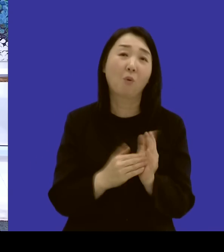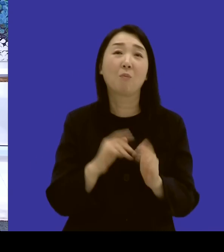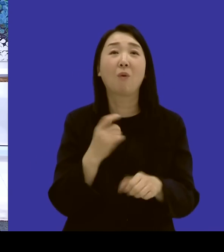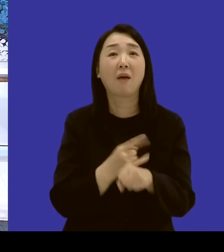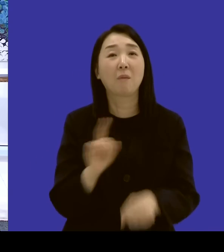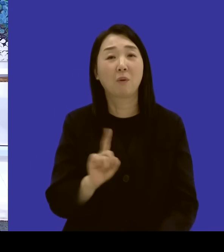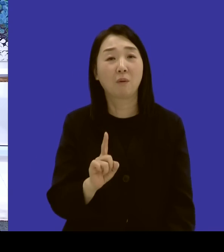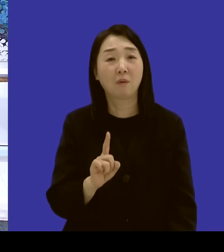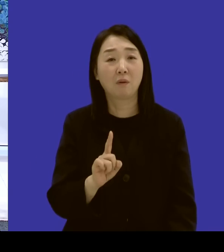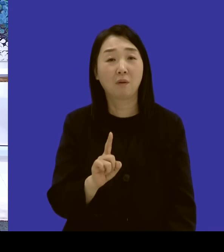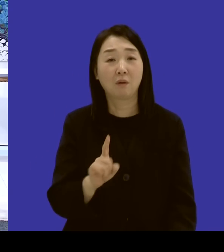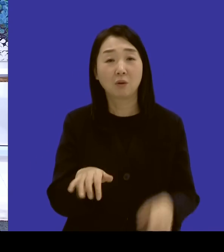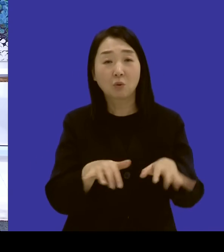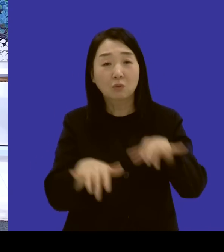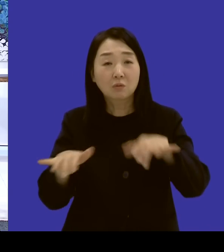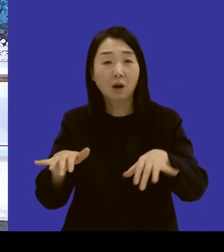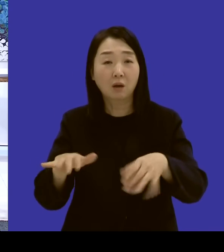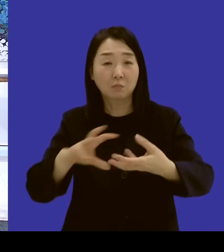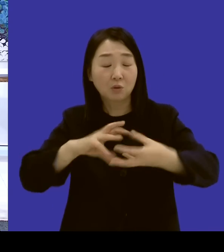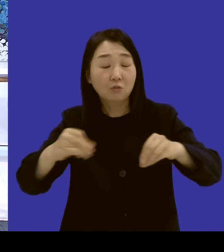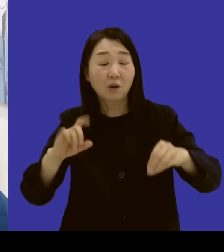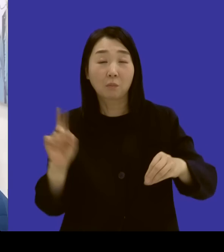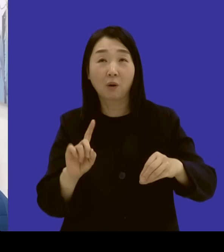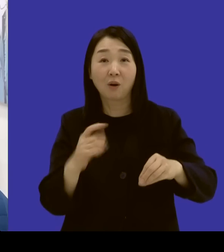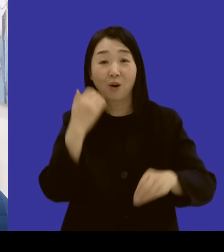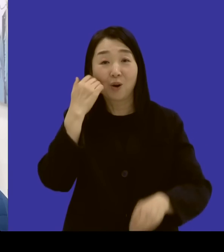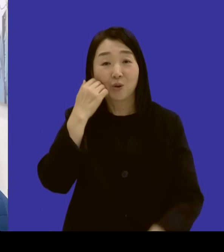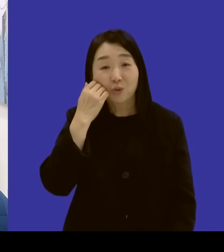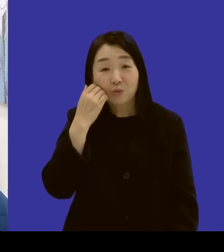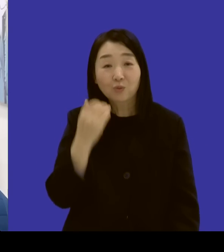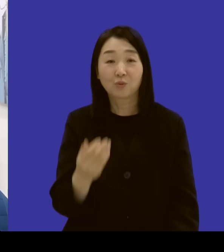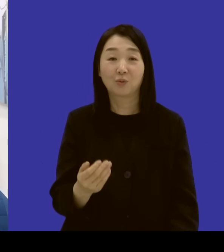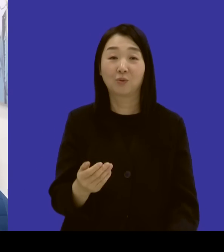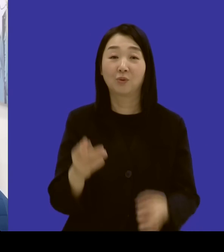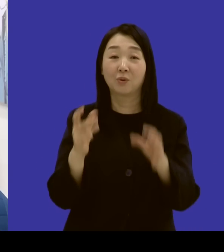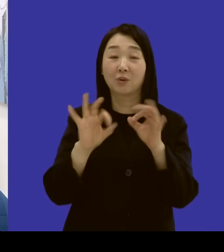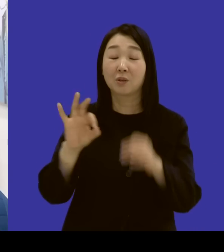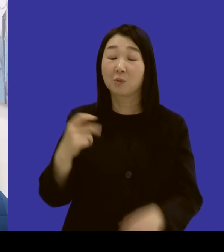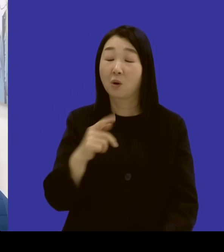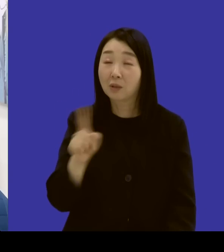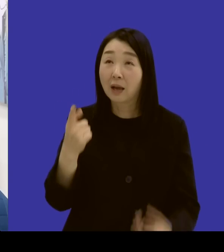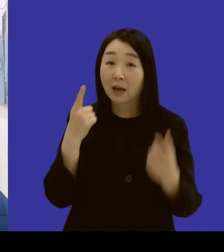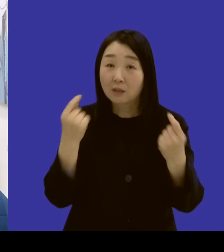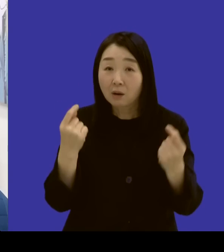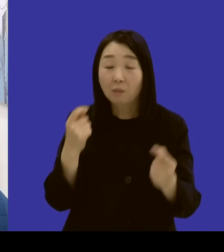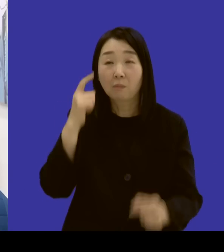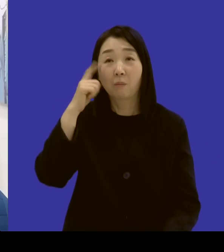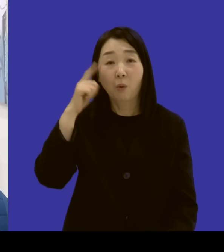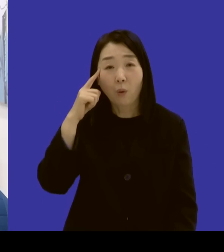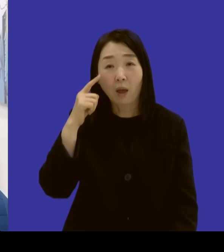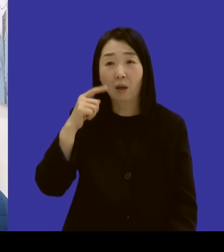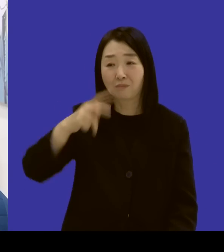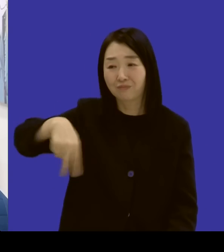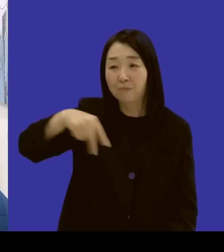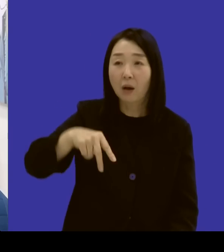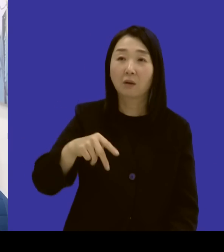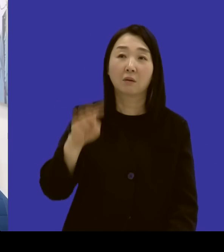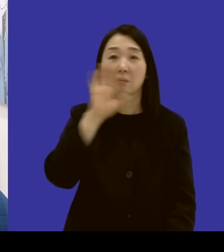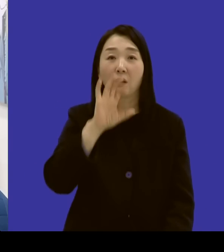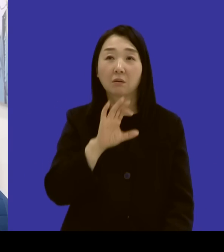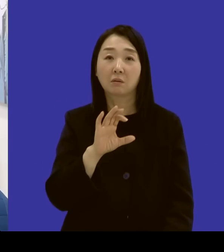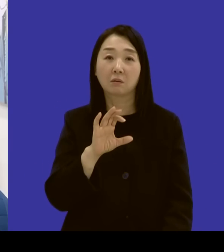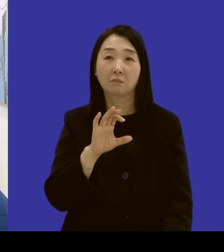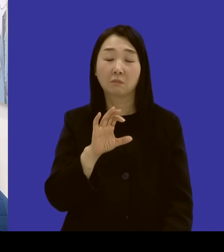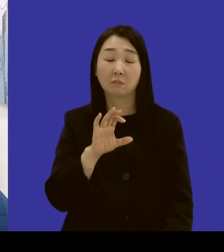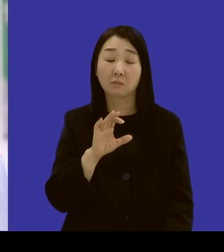예, 연주자라는 건 이 근육이 김연아 씨 같이 하루에 정말 몇 시간씩 뭐 10시간 이상 연습을 해도 모자랄 판인데